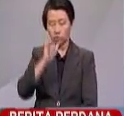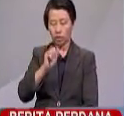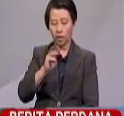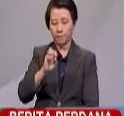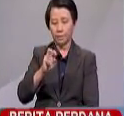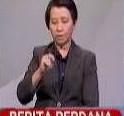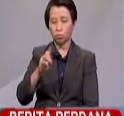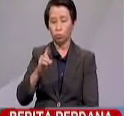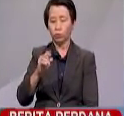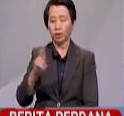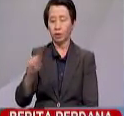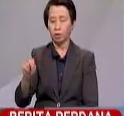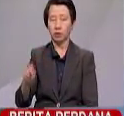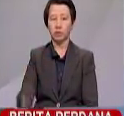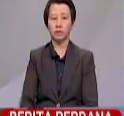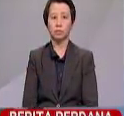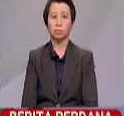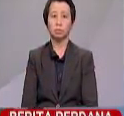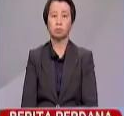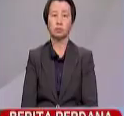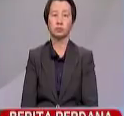Aminuddin Harun.